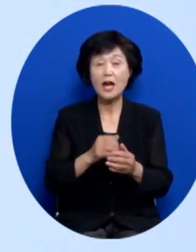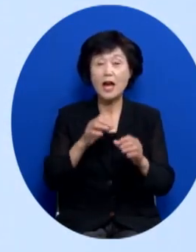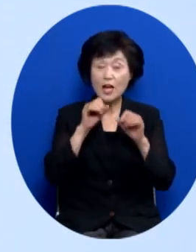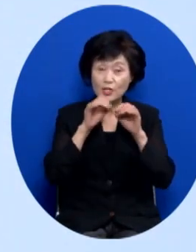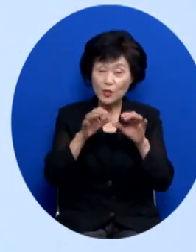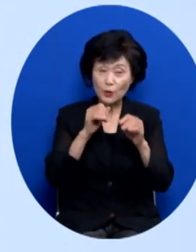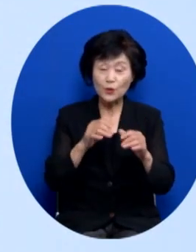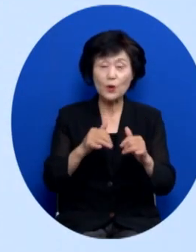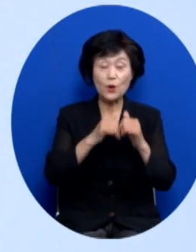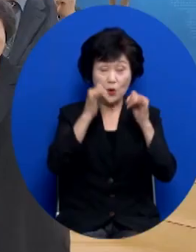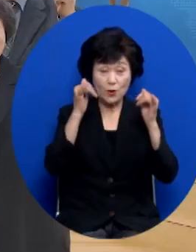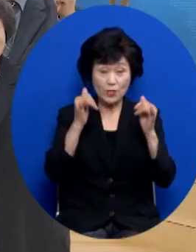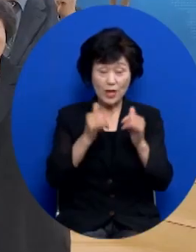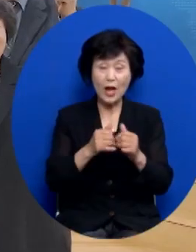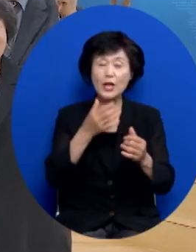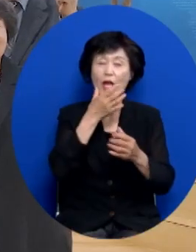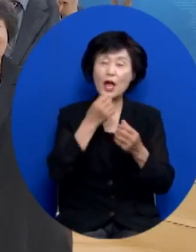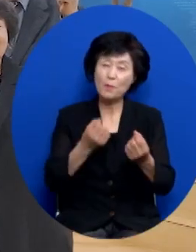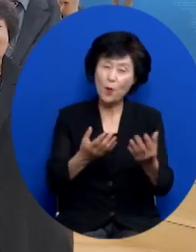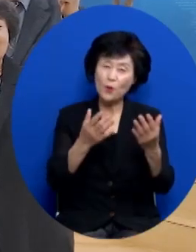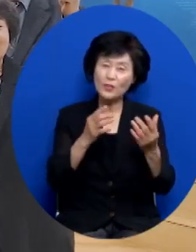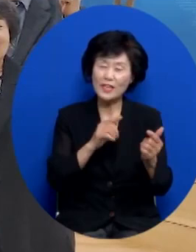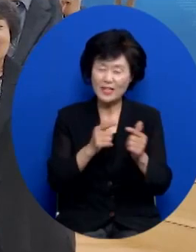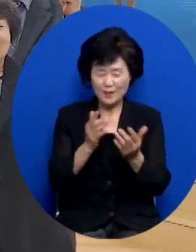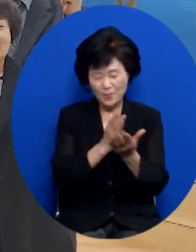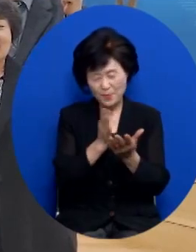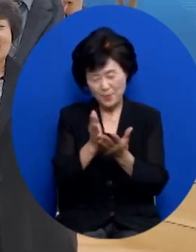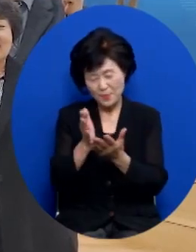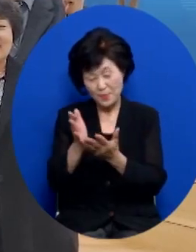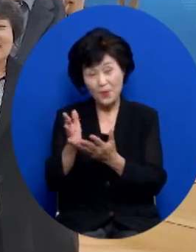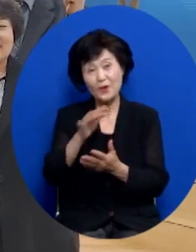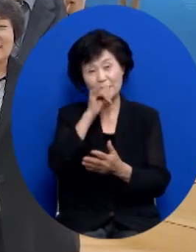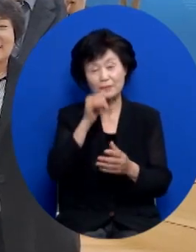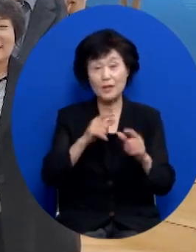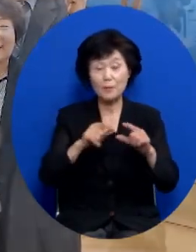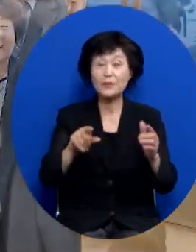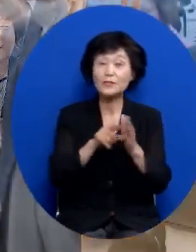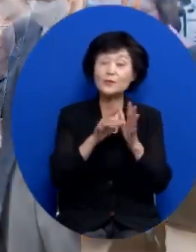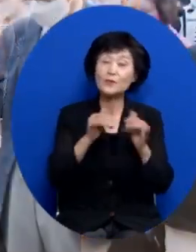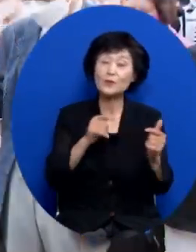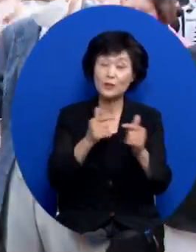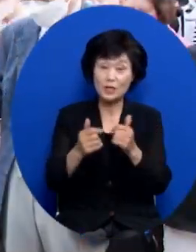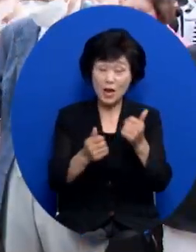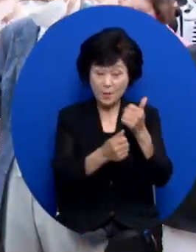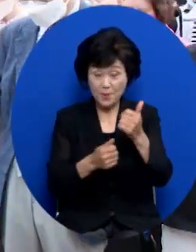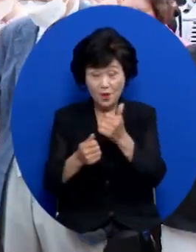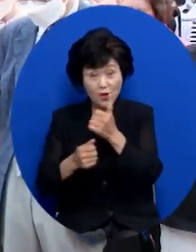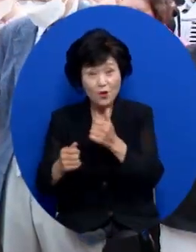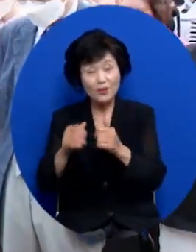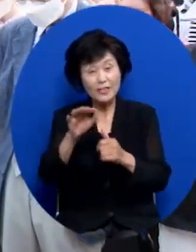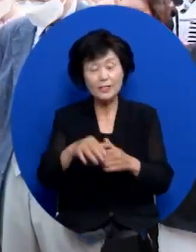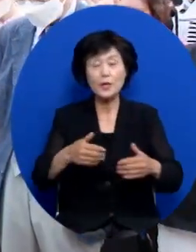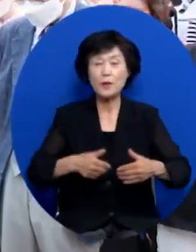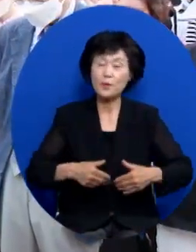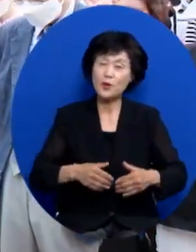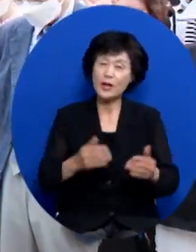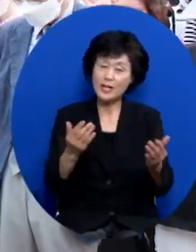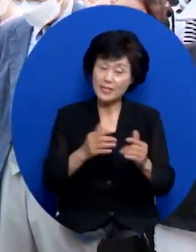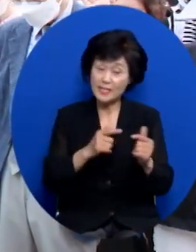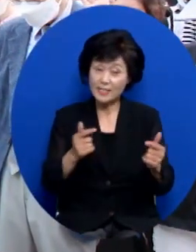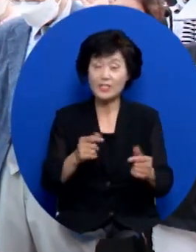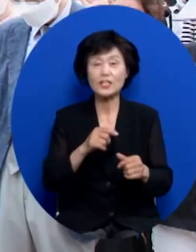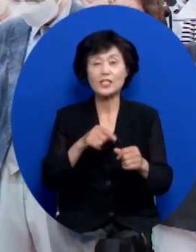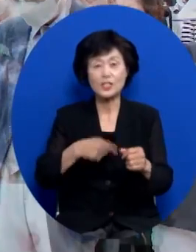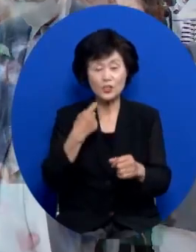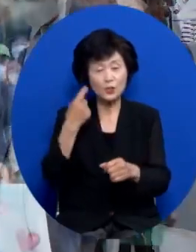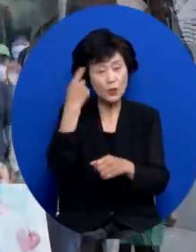사회봉사와 시설아동 섬김까지 분야도 다양합니다. 평신도들은 각 위원회에서 사역에 필요한 행사를 스스로 기획해